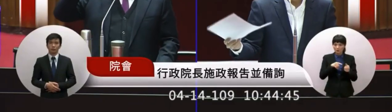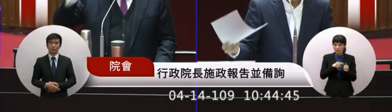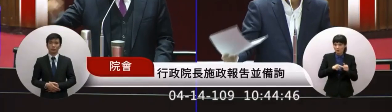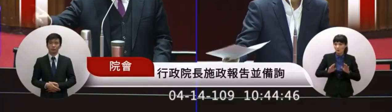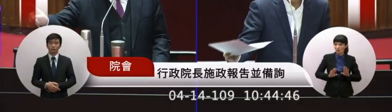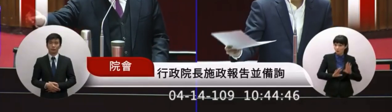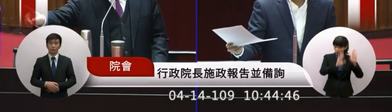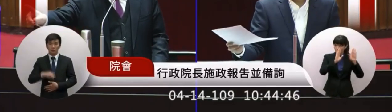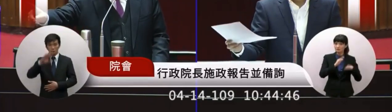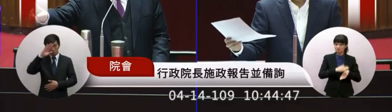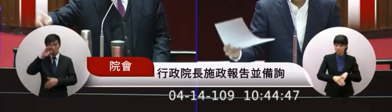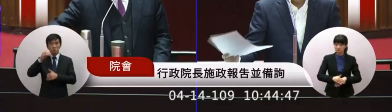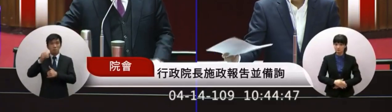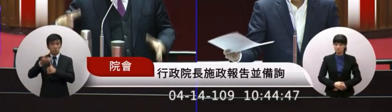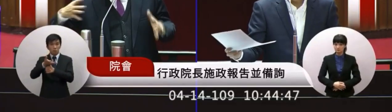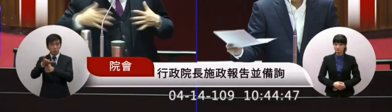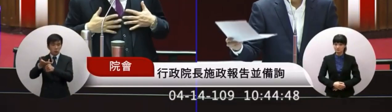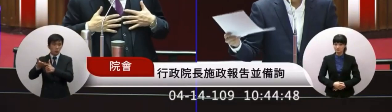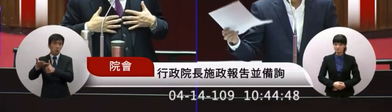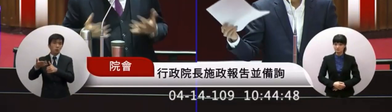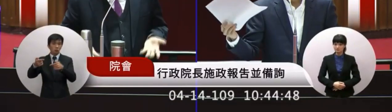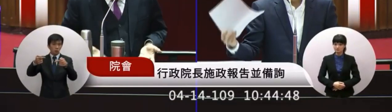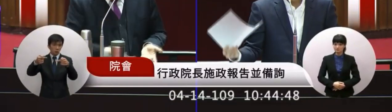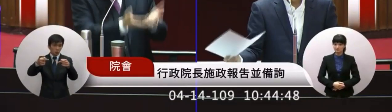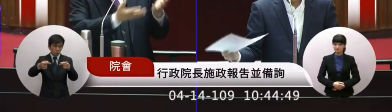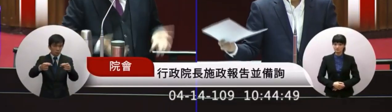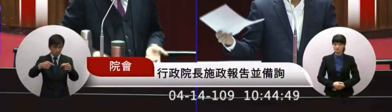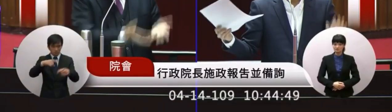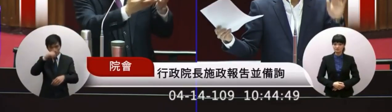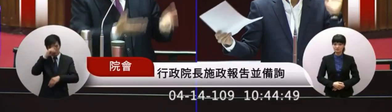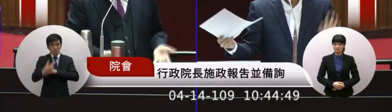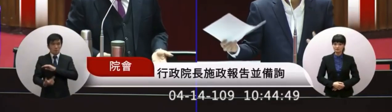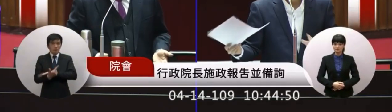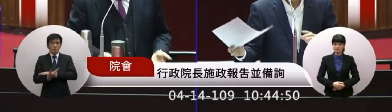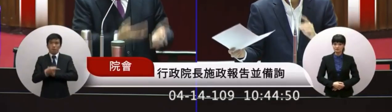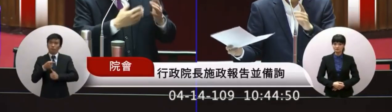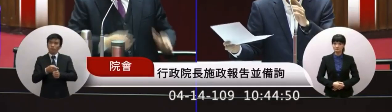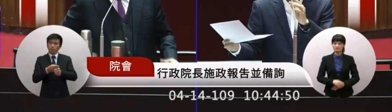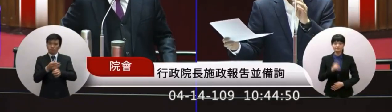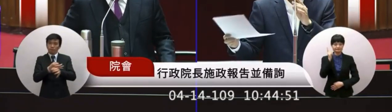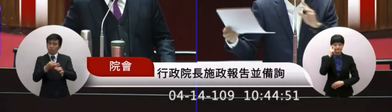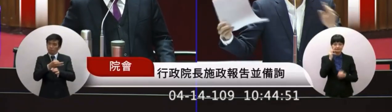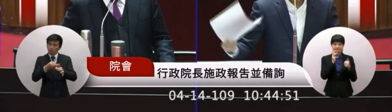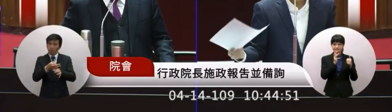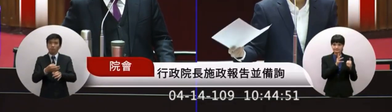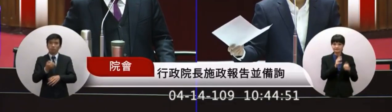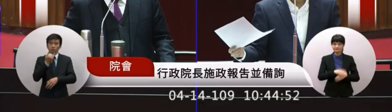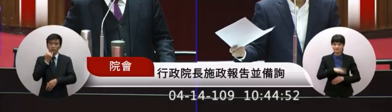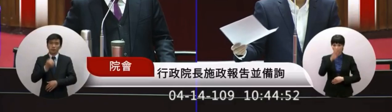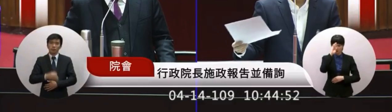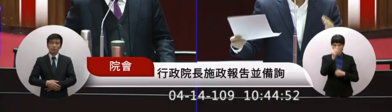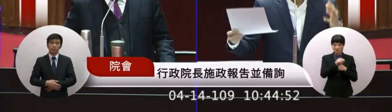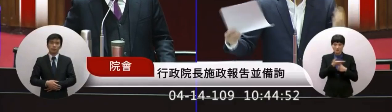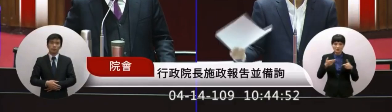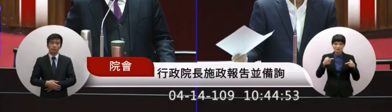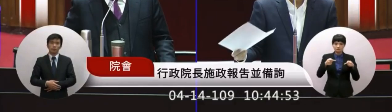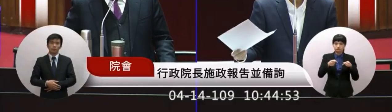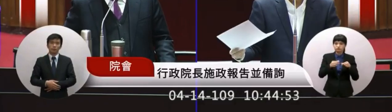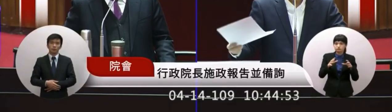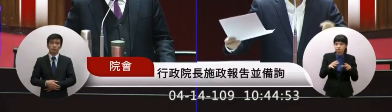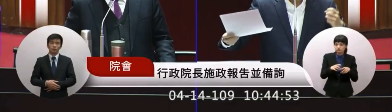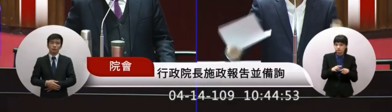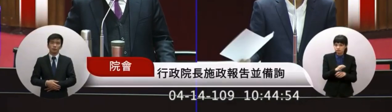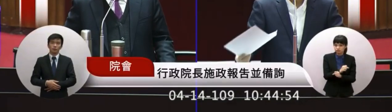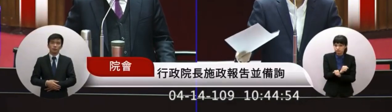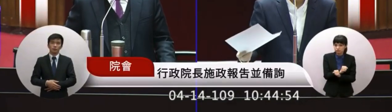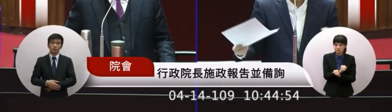对？ 對，疫情一缓和哦，我们恨不得赶快刺激 经济 消费啊。 疫情缓和有哪些特征，